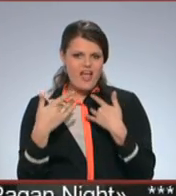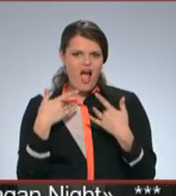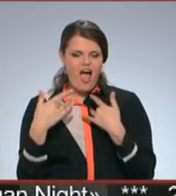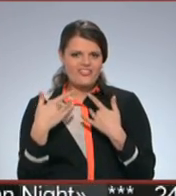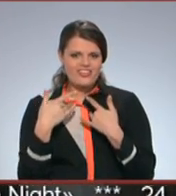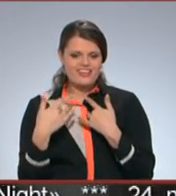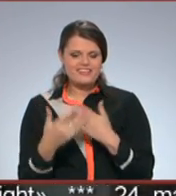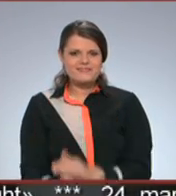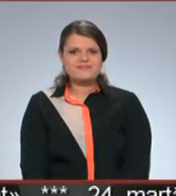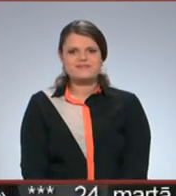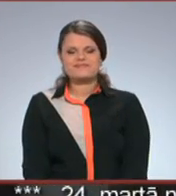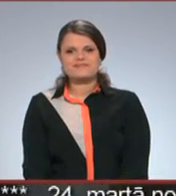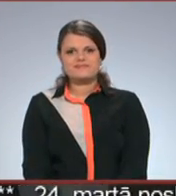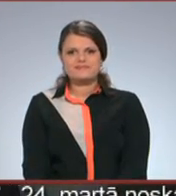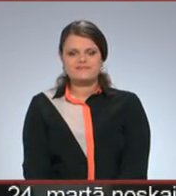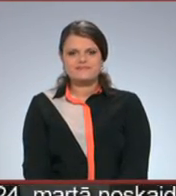te ir? Nē,